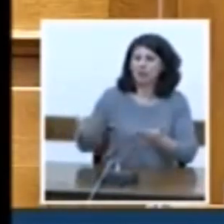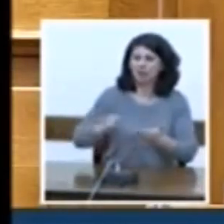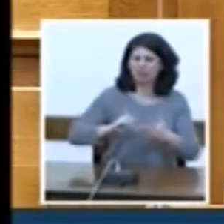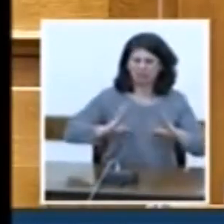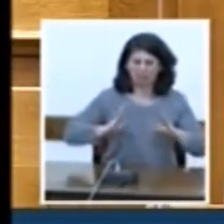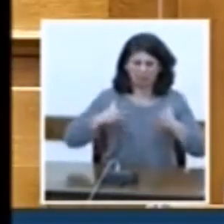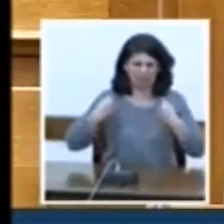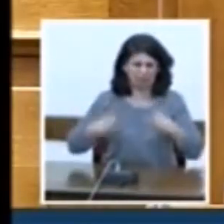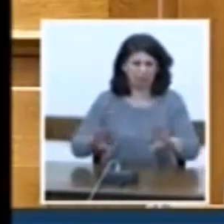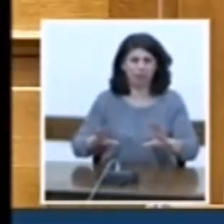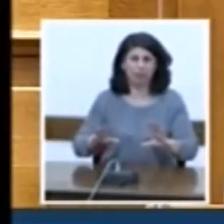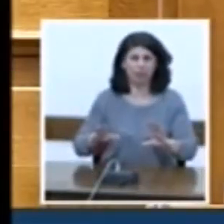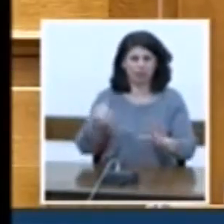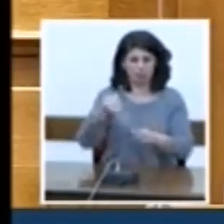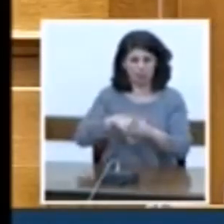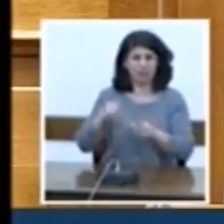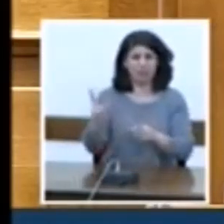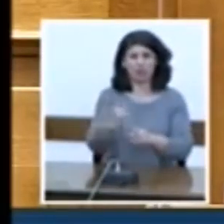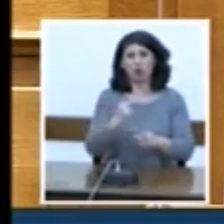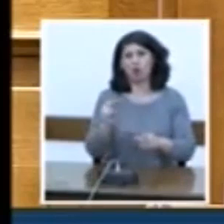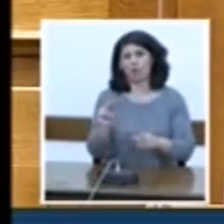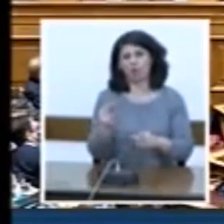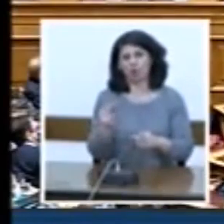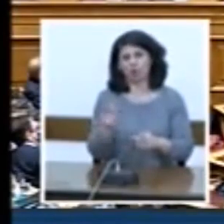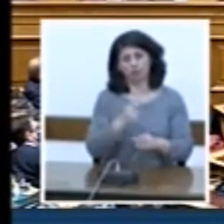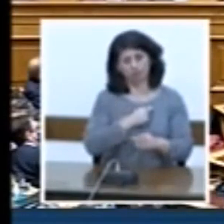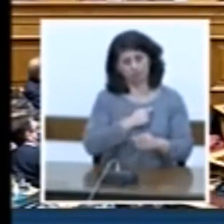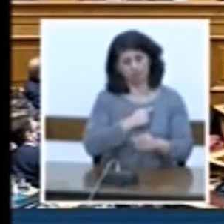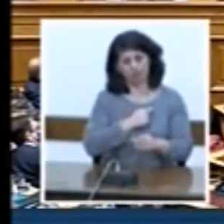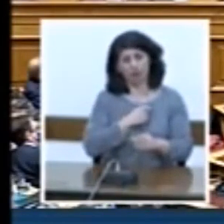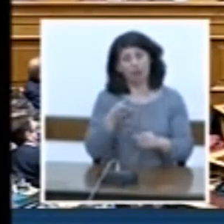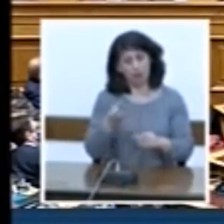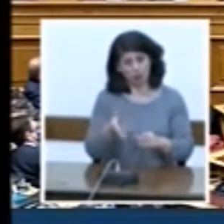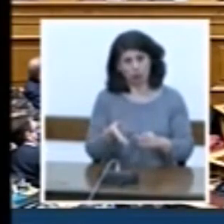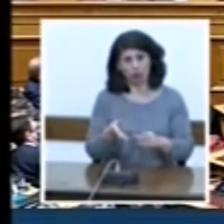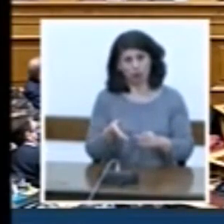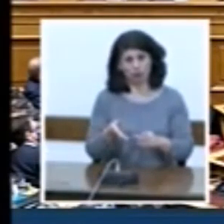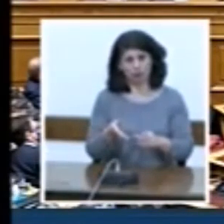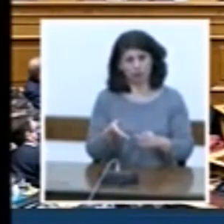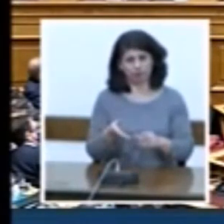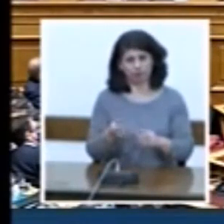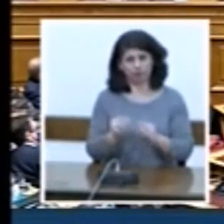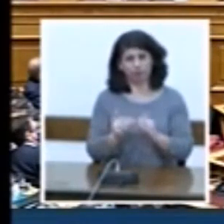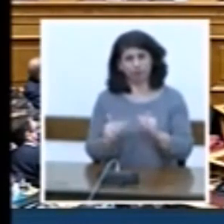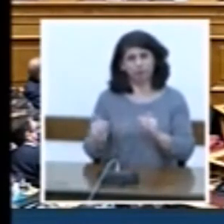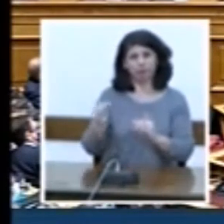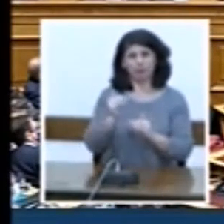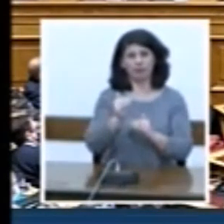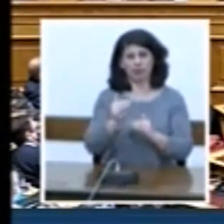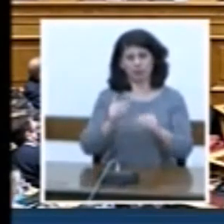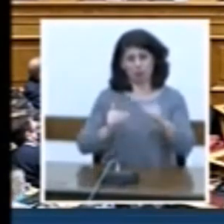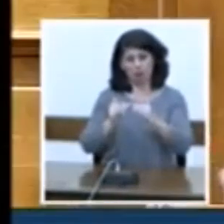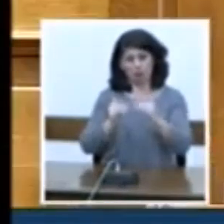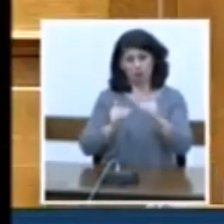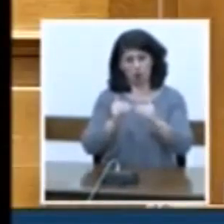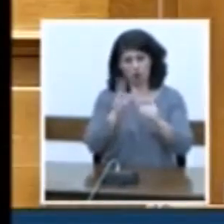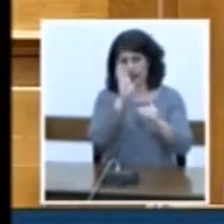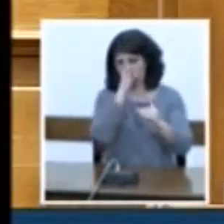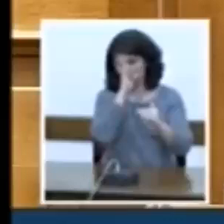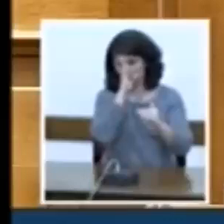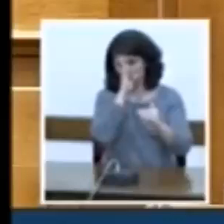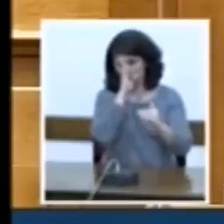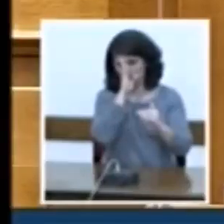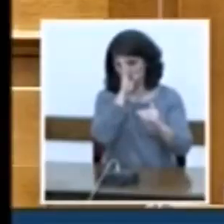Κοινοβούλιο. Πιστεύω λοιπόν ότι αυτό ξεπερνά τα όρια της υποκρισίας και